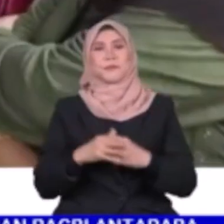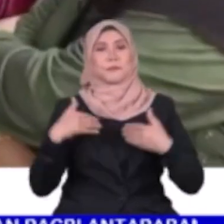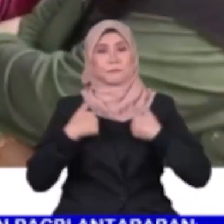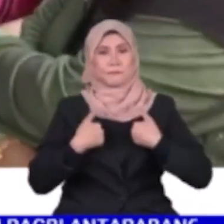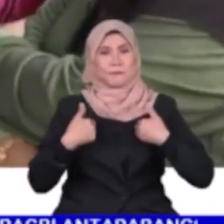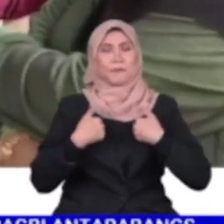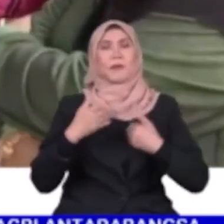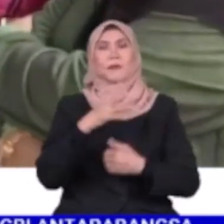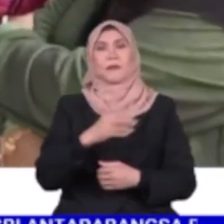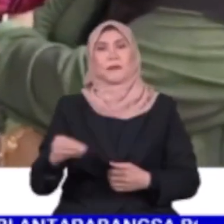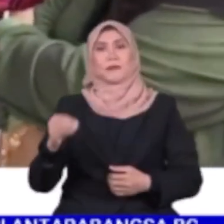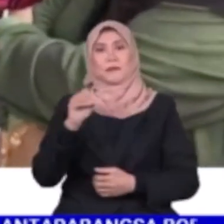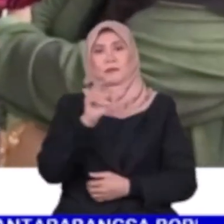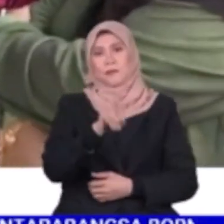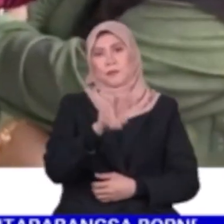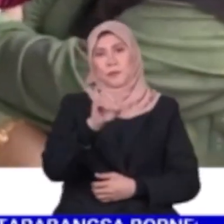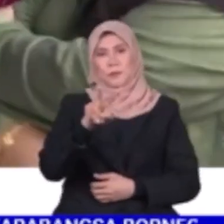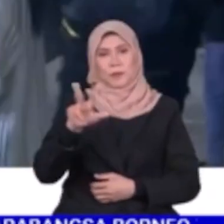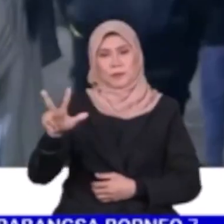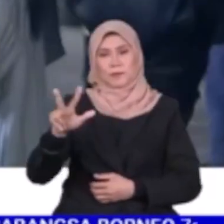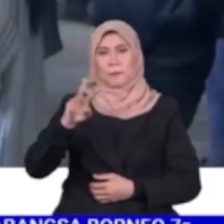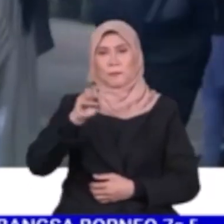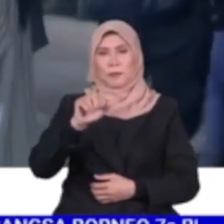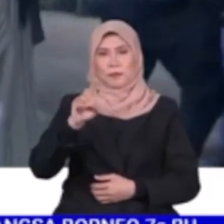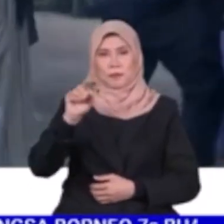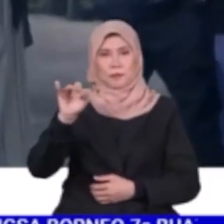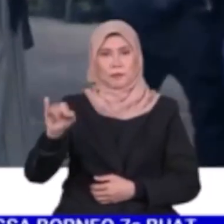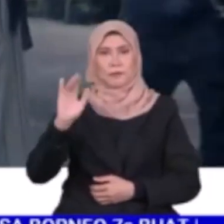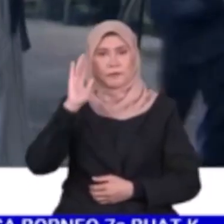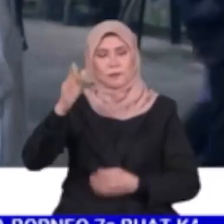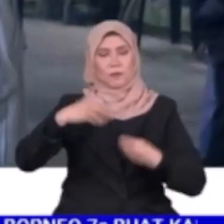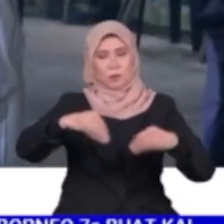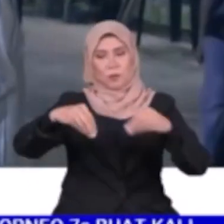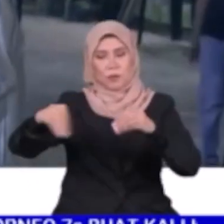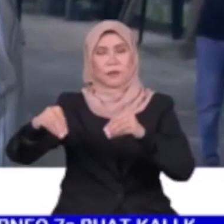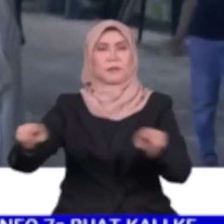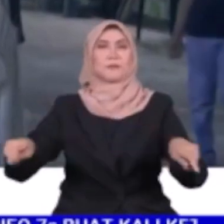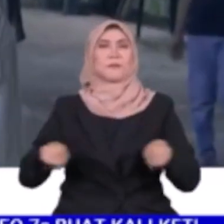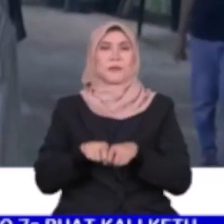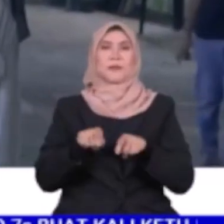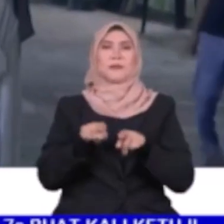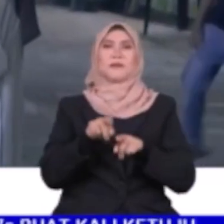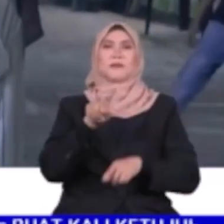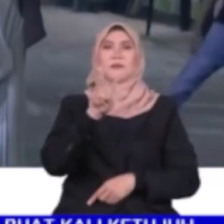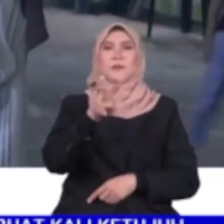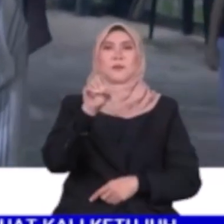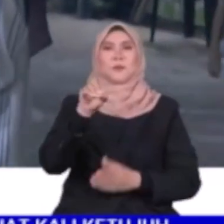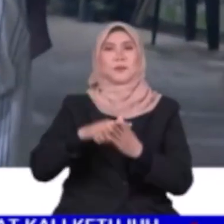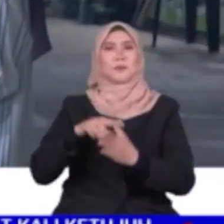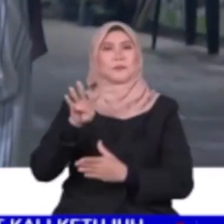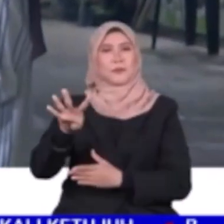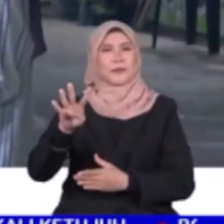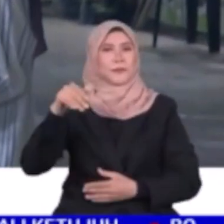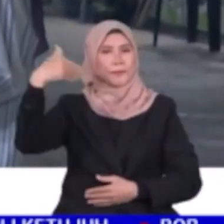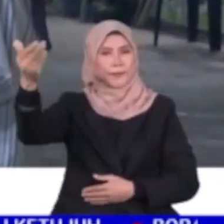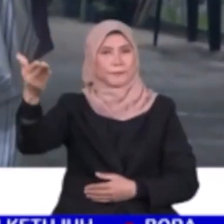Praidilfitri Melaka Madani 2023 juga akan diadakan di lokasi yang sama pada 20 April depan.